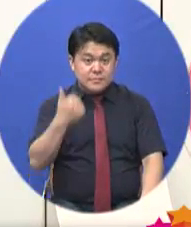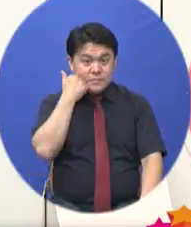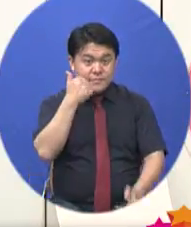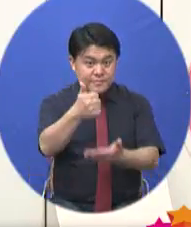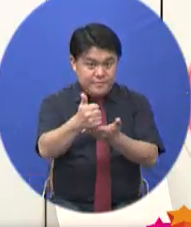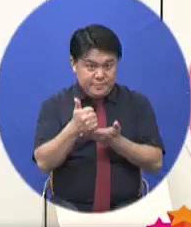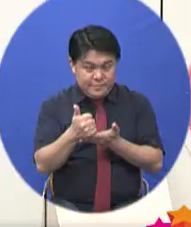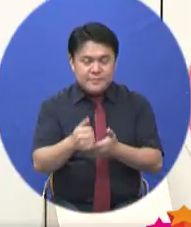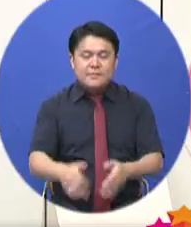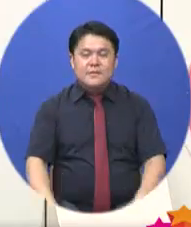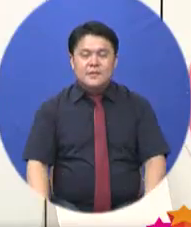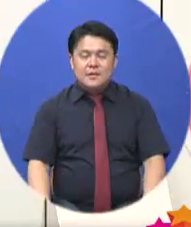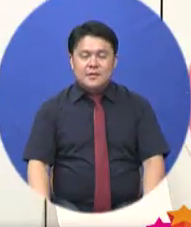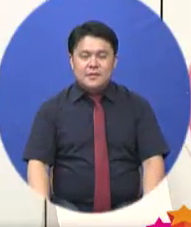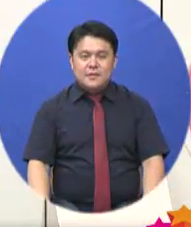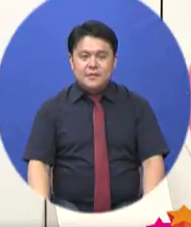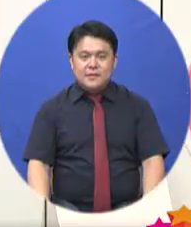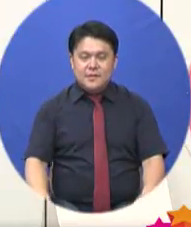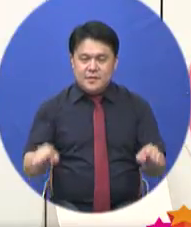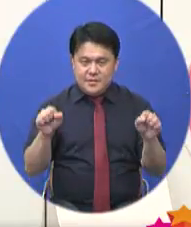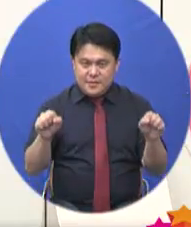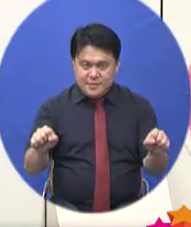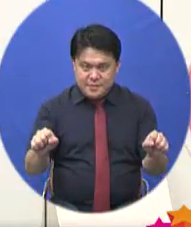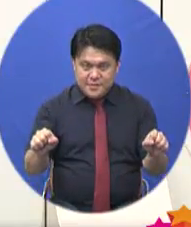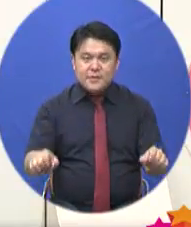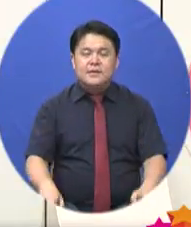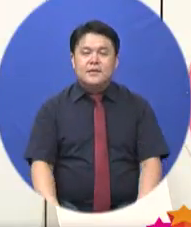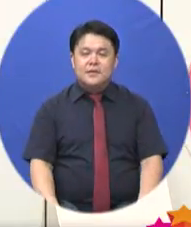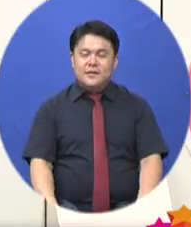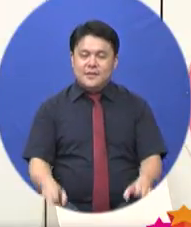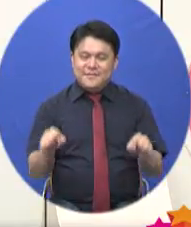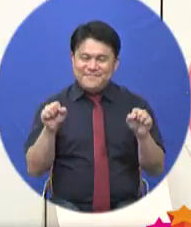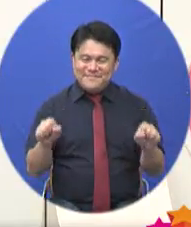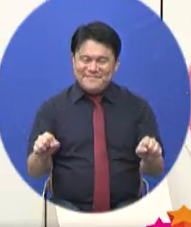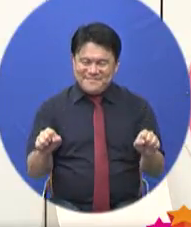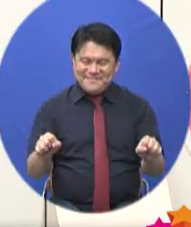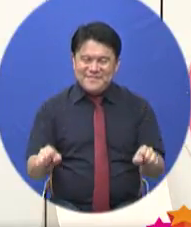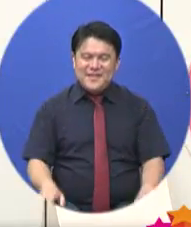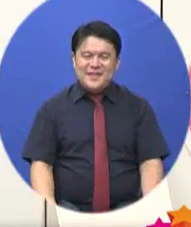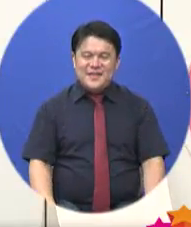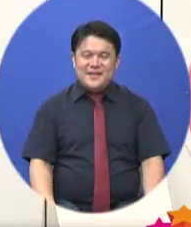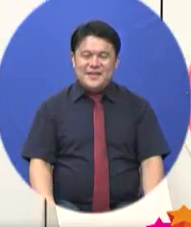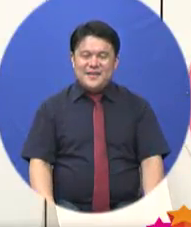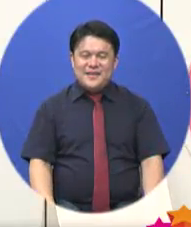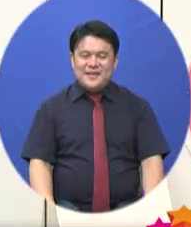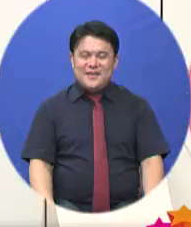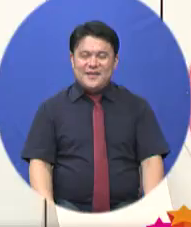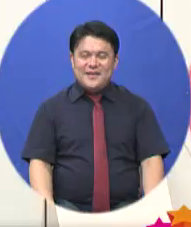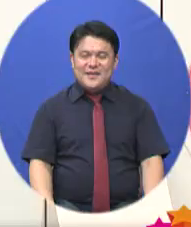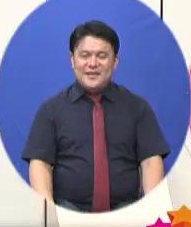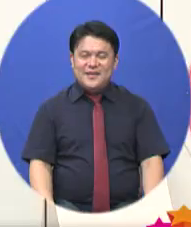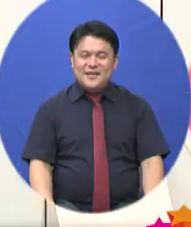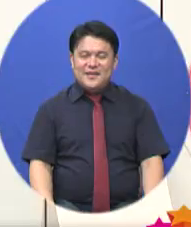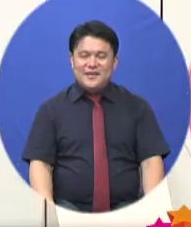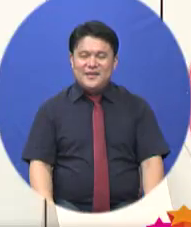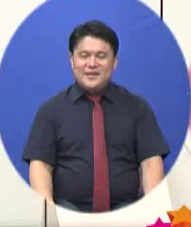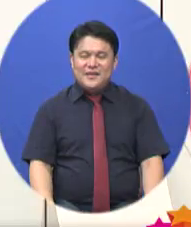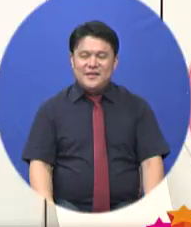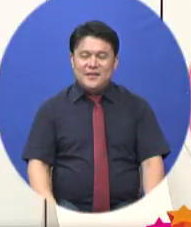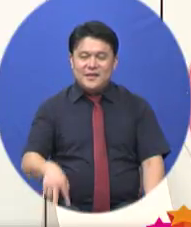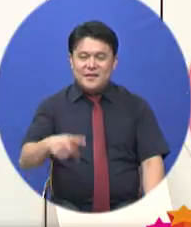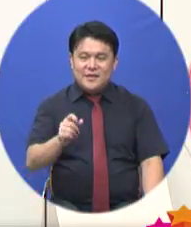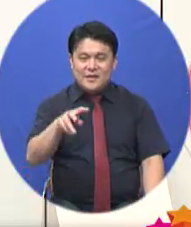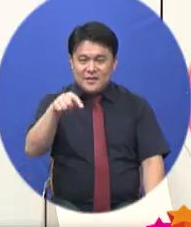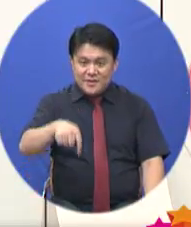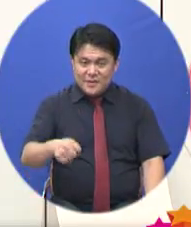분 연결하겠습니다. 여보세요? 여보세요, 안녕하십니까? 아, 네. 우리 손목수씨, 그